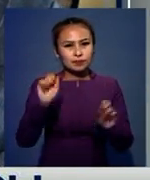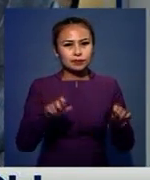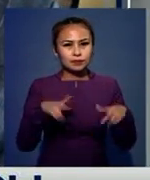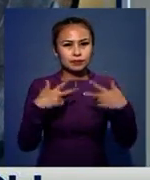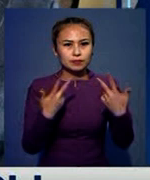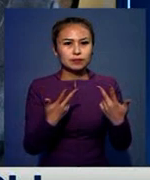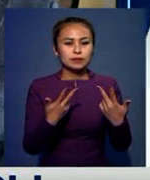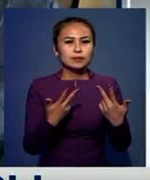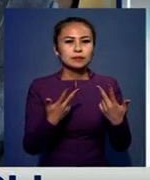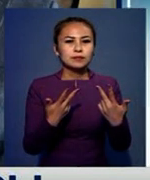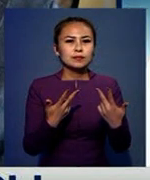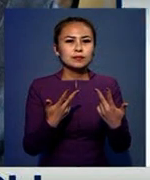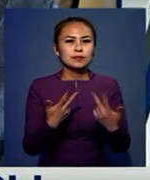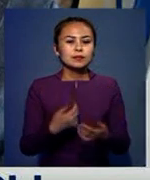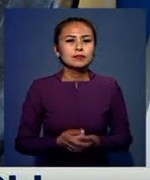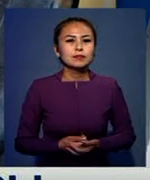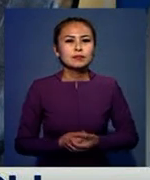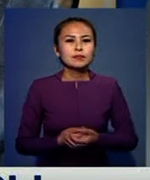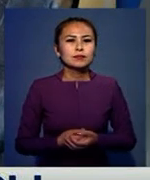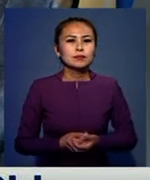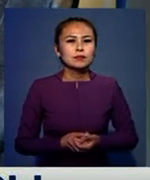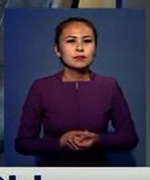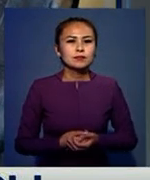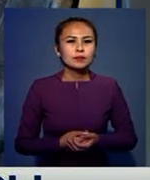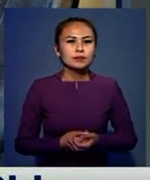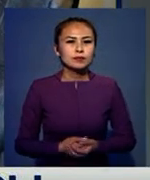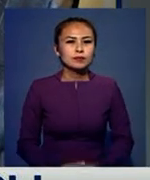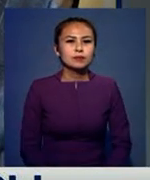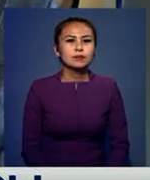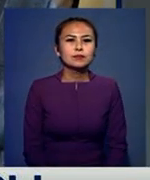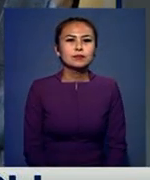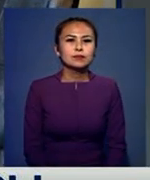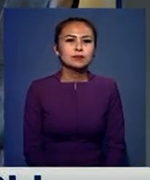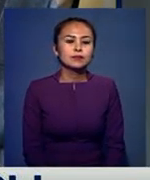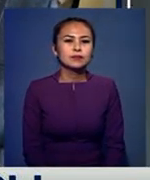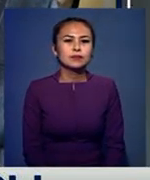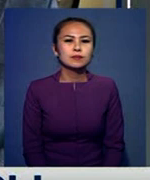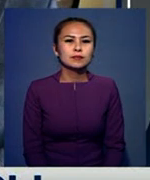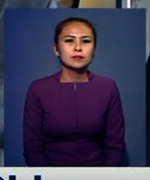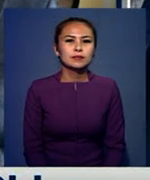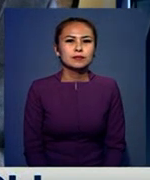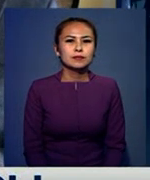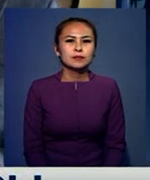Талғат Серікқалиұлы тікелей байланысқа шыққалы тұр. Талғат, өңірде сайлау барысы қалай өтіп жатыр?